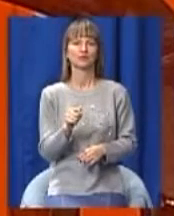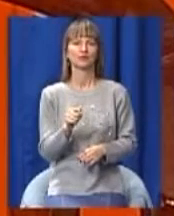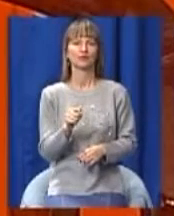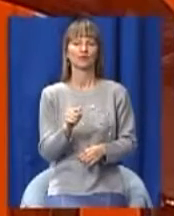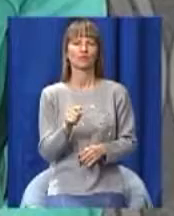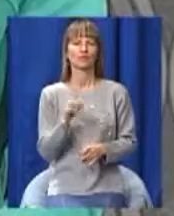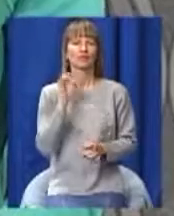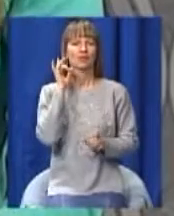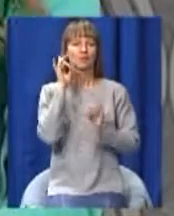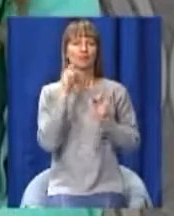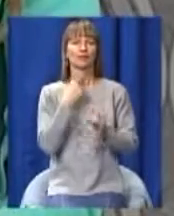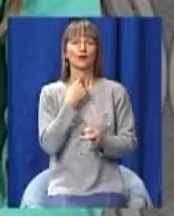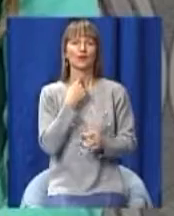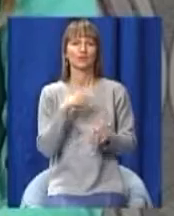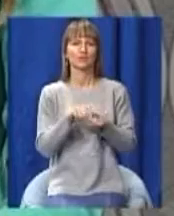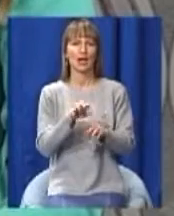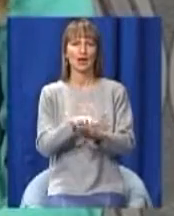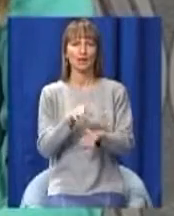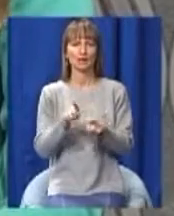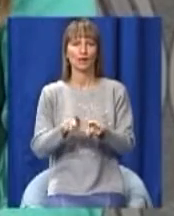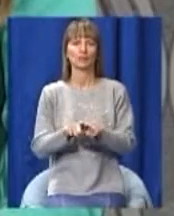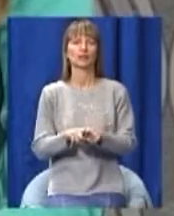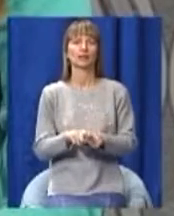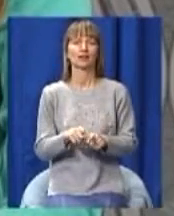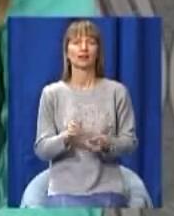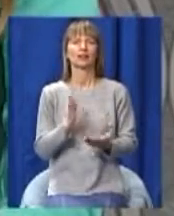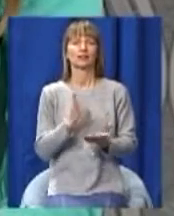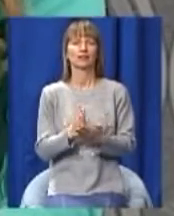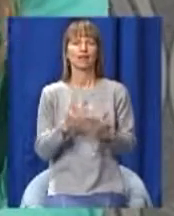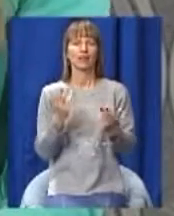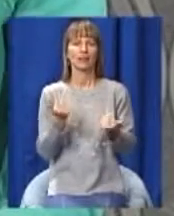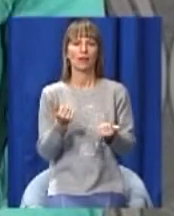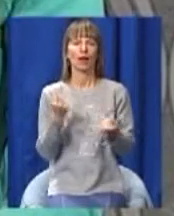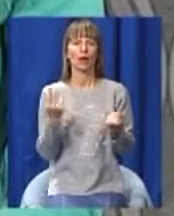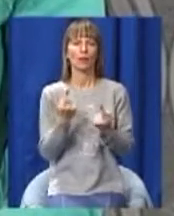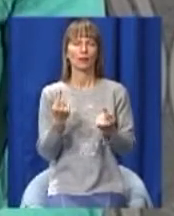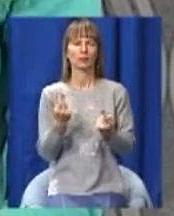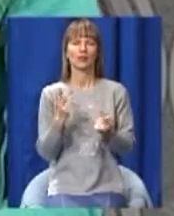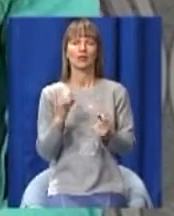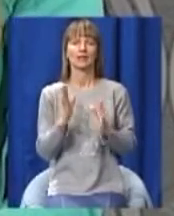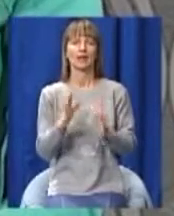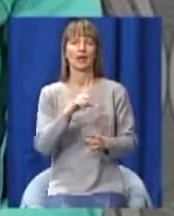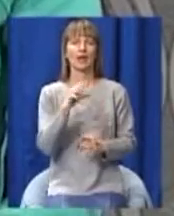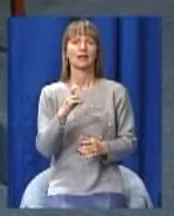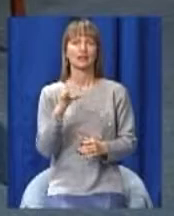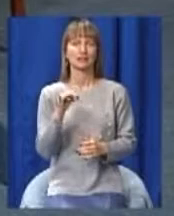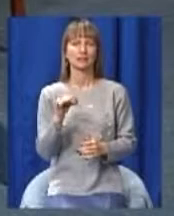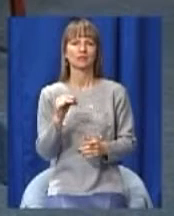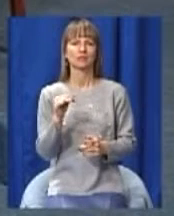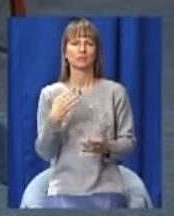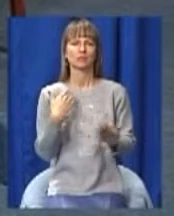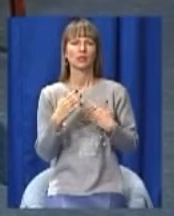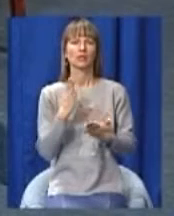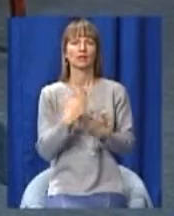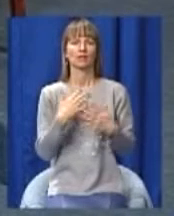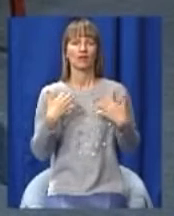Вони муркочуть, так? Да. Я теж дізналася, що виявляється такий звичайний, і не тільки хаски це стосується, от у моїх знайомих теж тваринки,